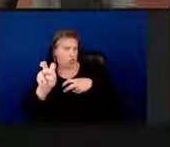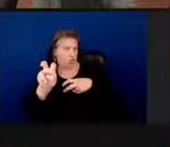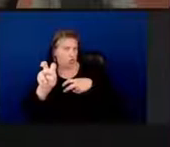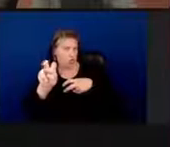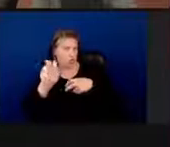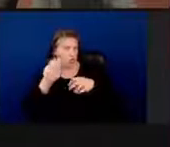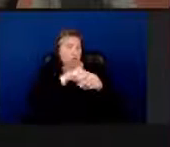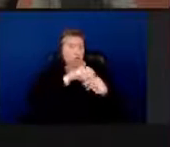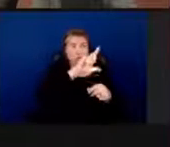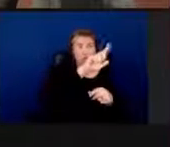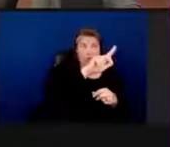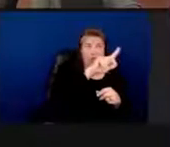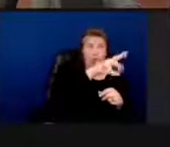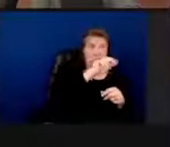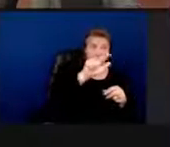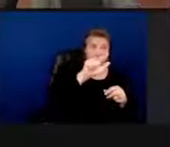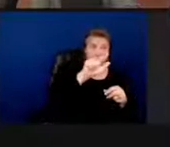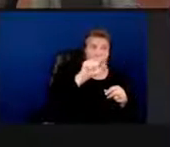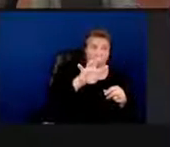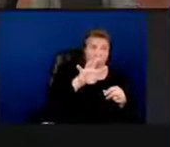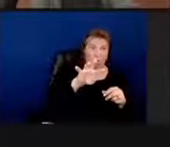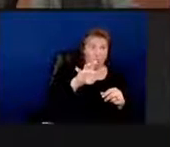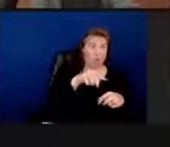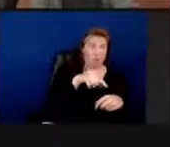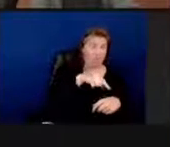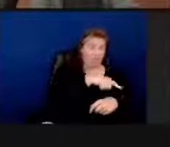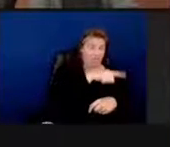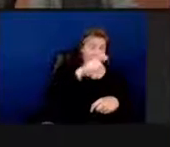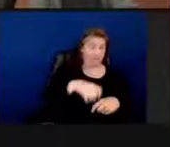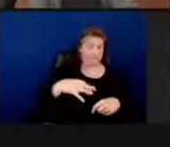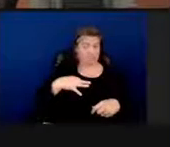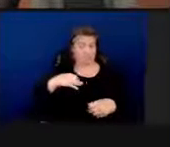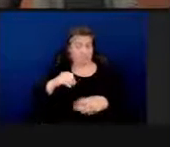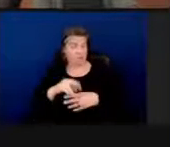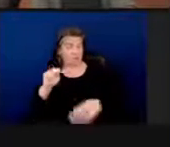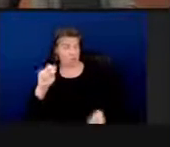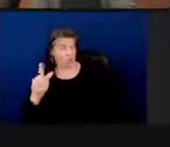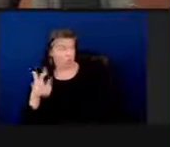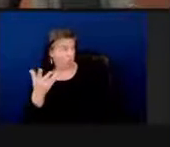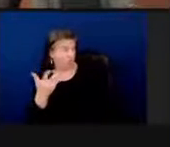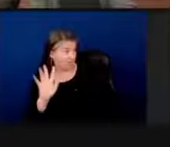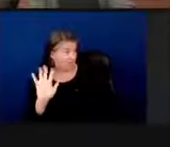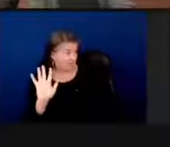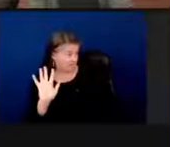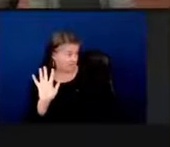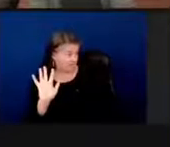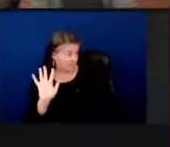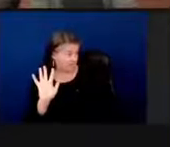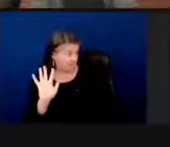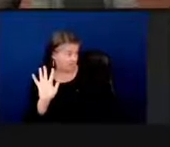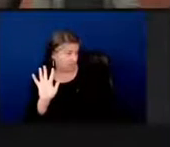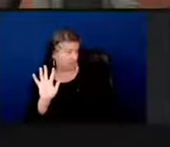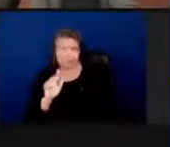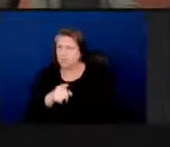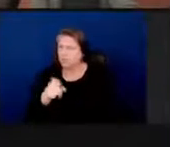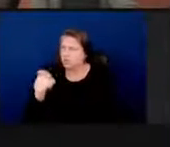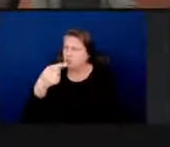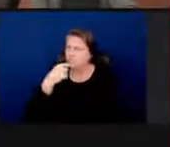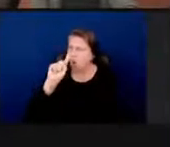وتغيير العائلة في العام الدراسي 2023-2024 يمكنهم التقدم وتقديم طلب في